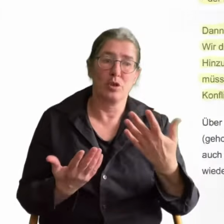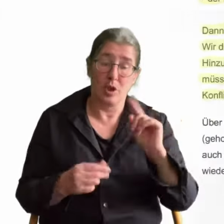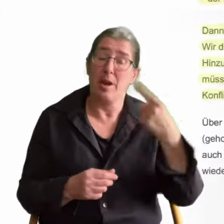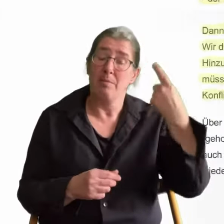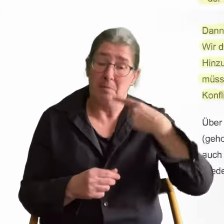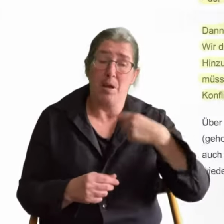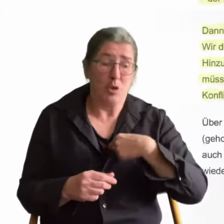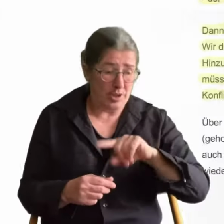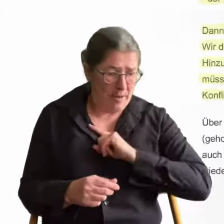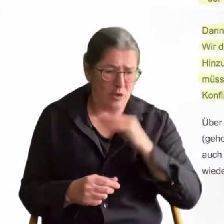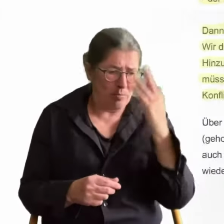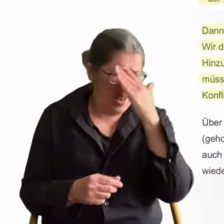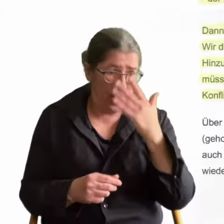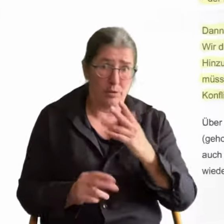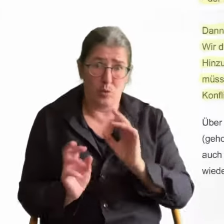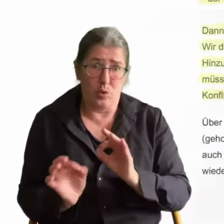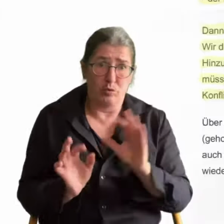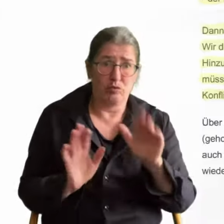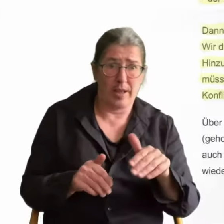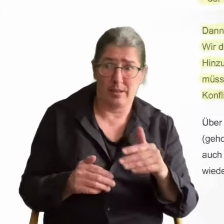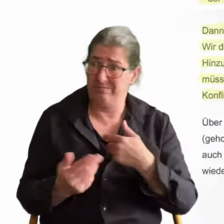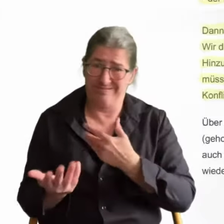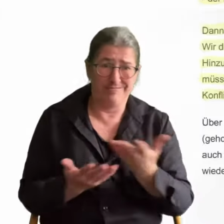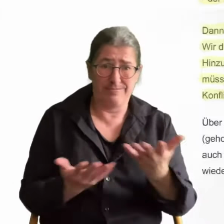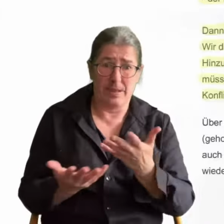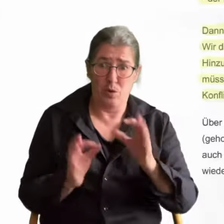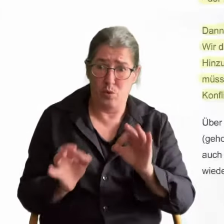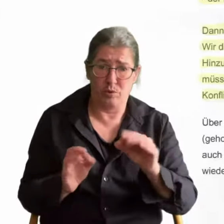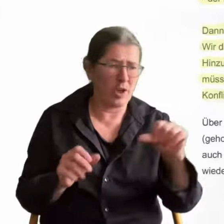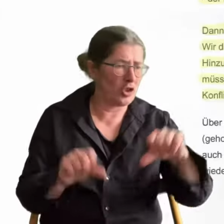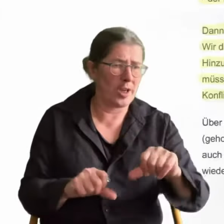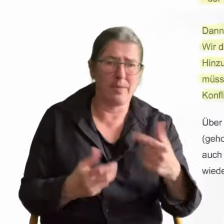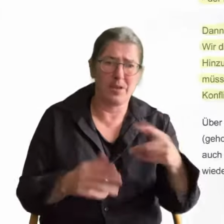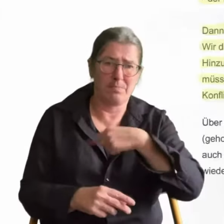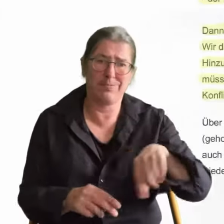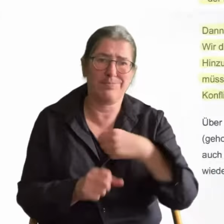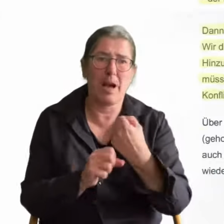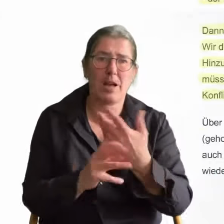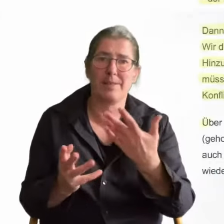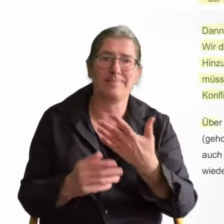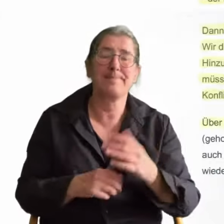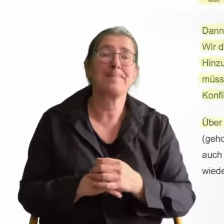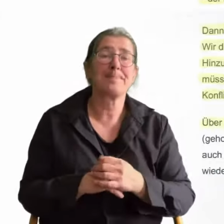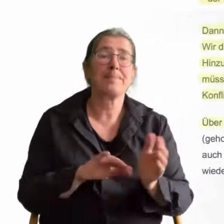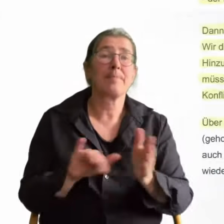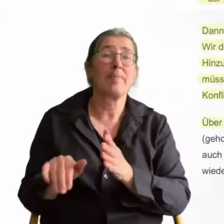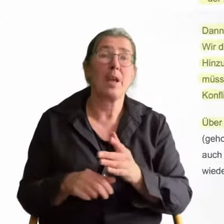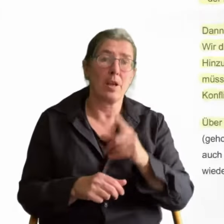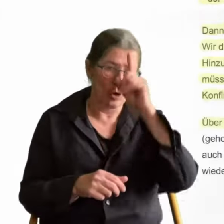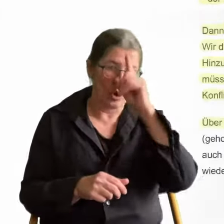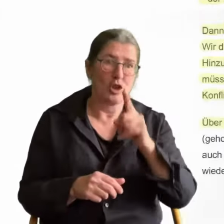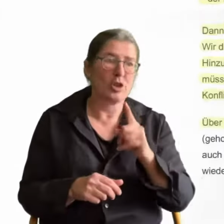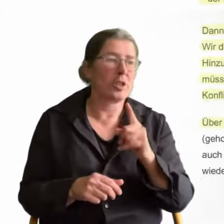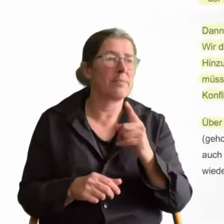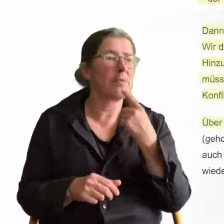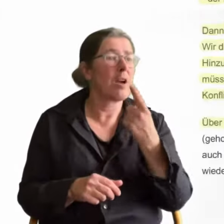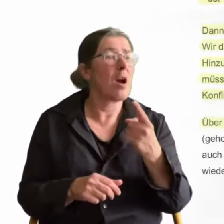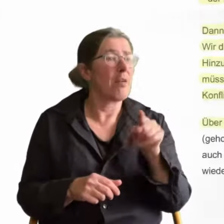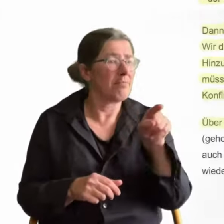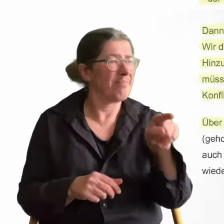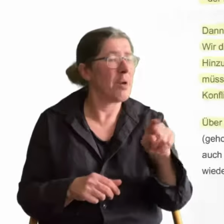ich mein gewissen einschalten muss und wo ich sagen muss ist das jetzt eigentlich gut was wir da machen oder ist das nicht gut über die deutschen wird manchmal gesagt dass sie